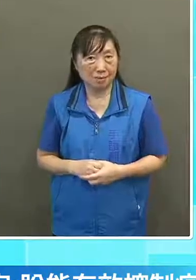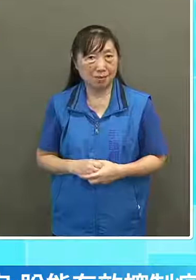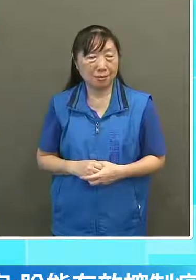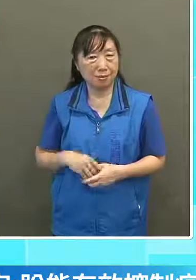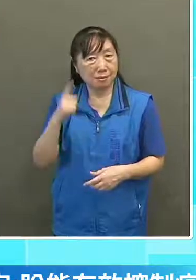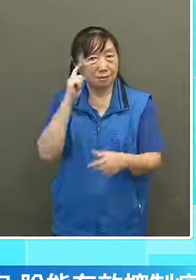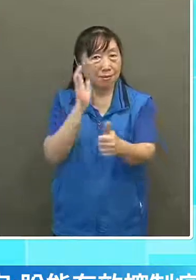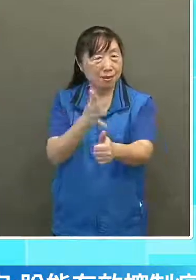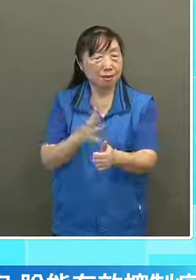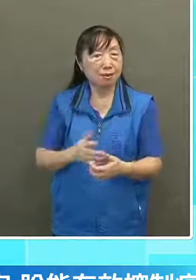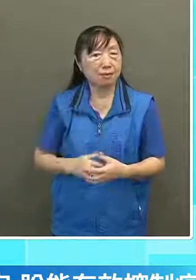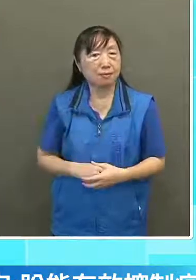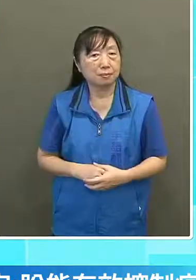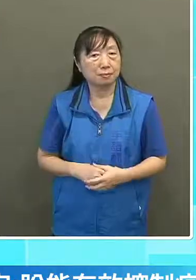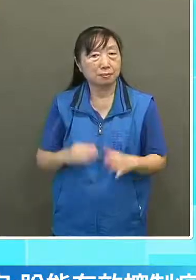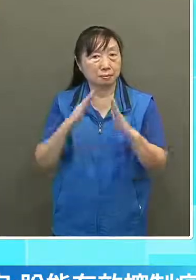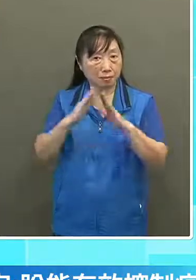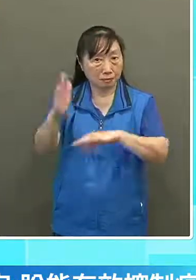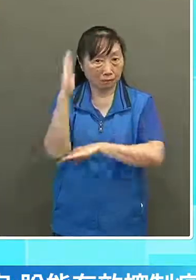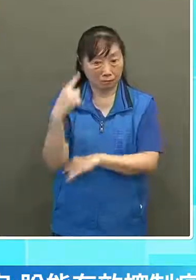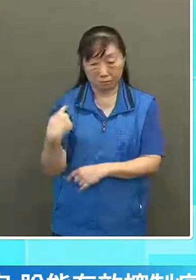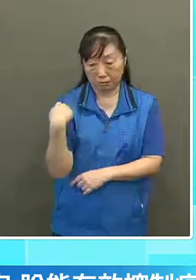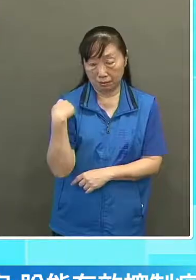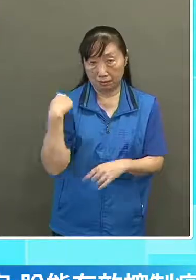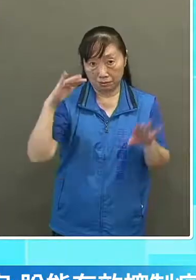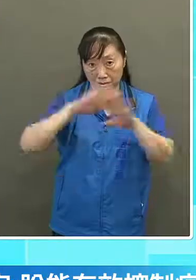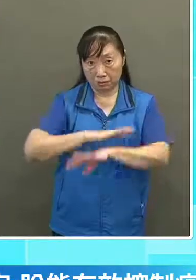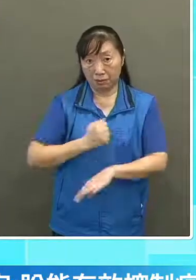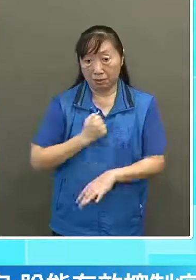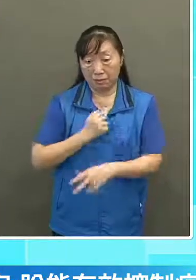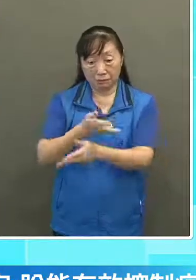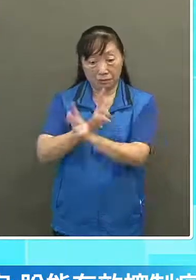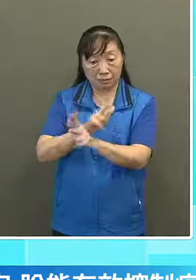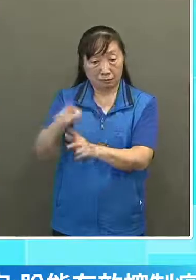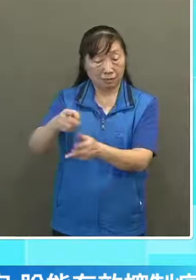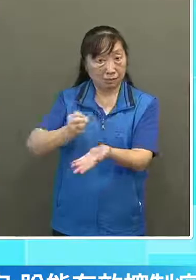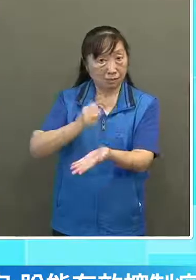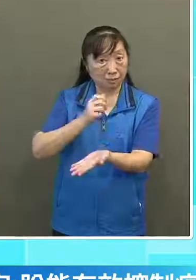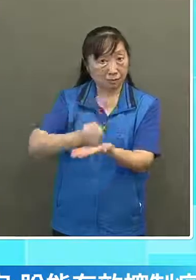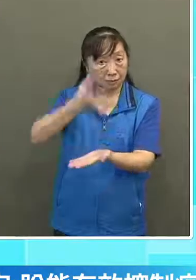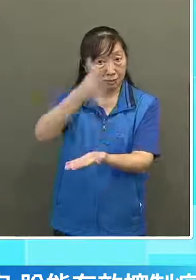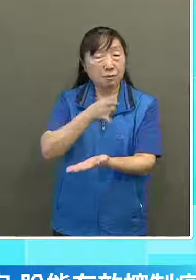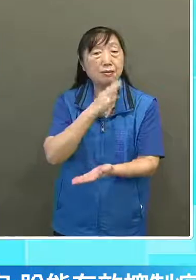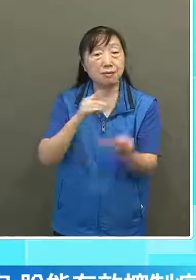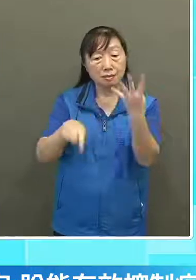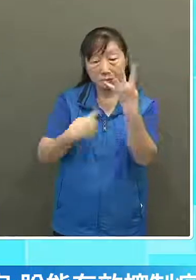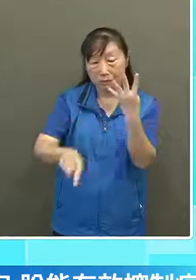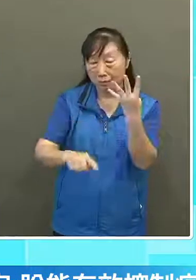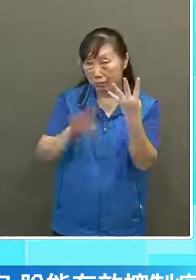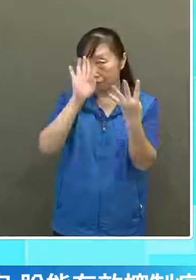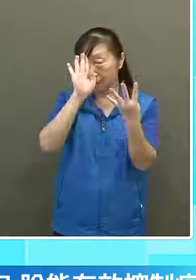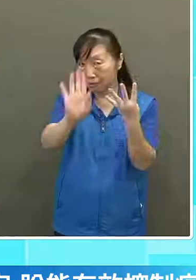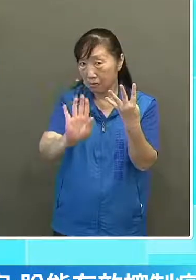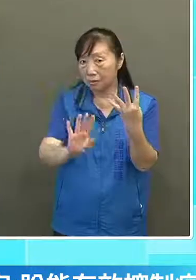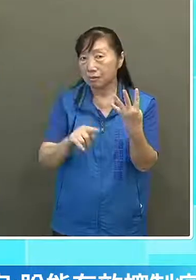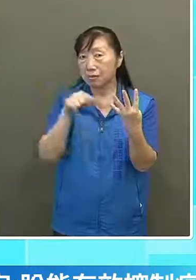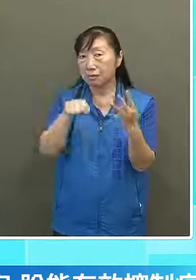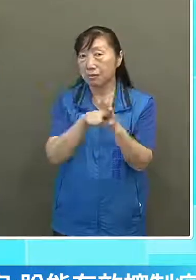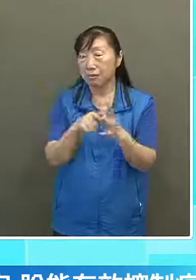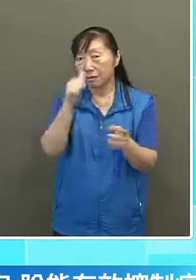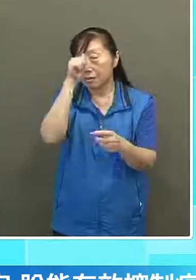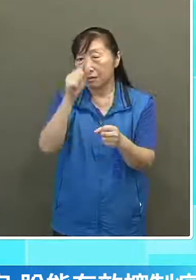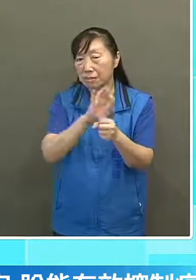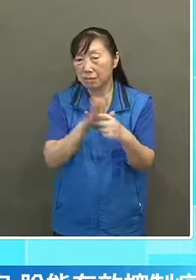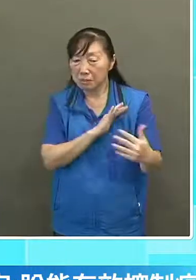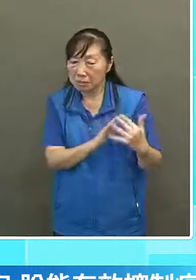想请教第二题，市府从昨天晚上就知道板桥某社区大楼至少有4例确诊，当时已经是同 Delta 病毒